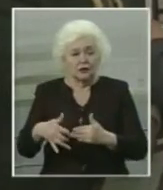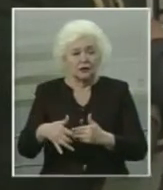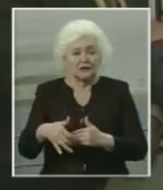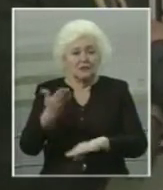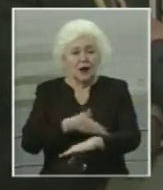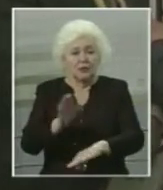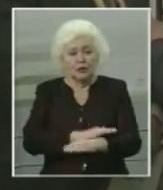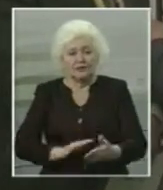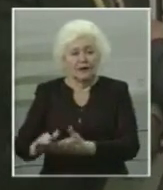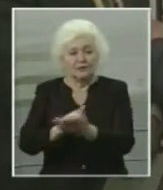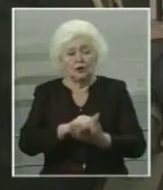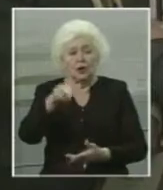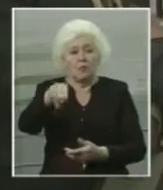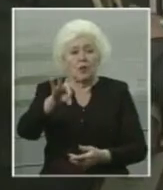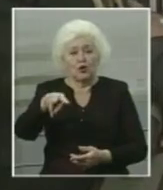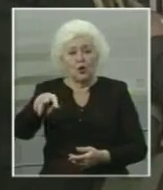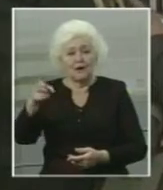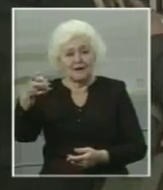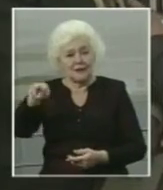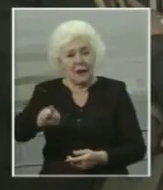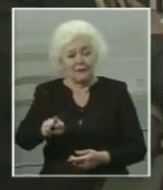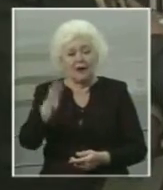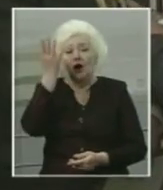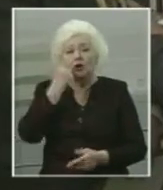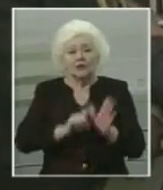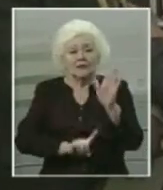«Полонія». Коли розпочалася війна, і